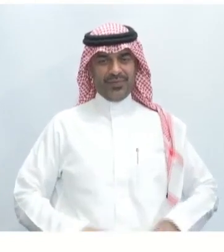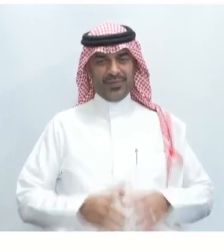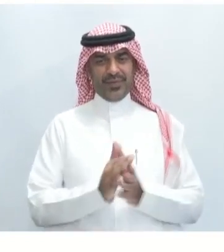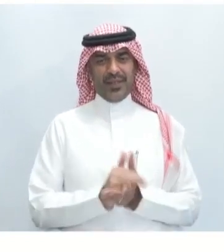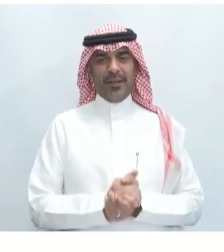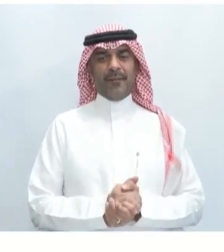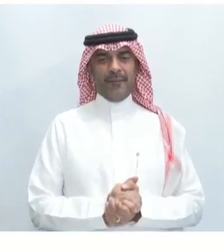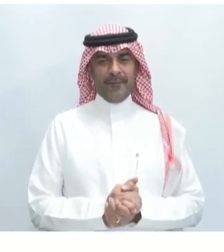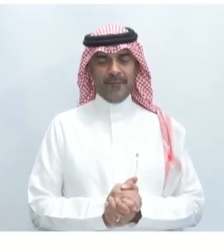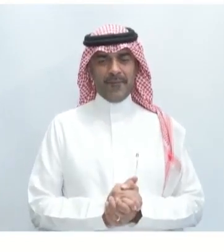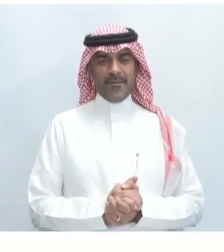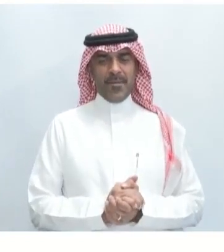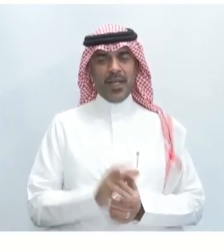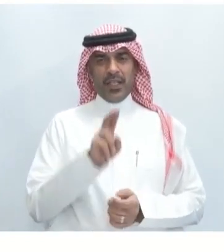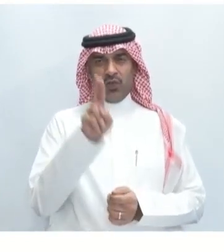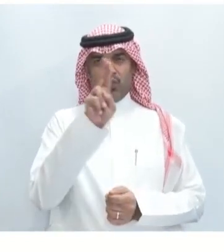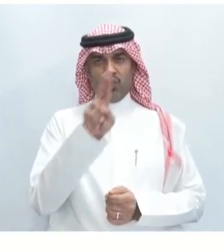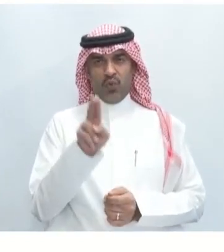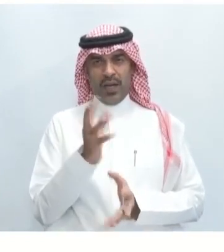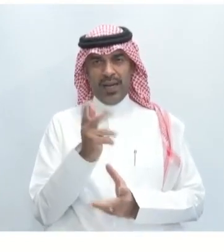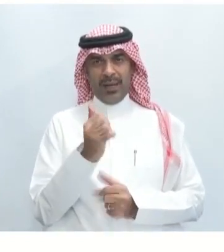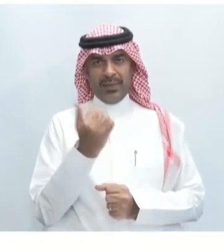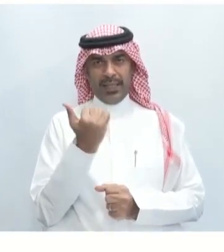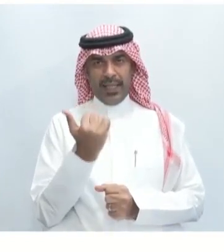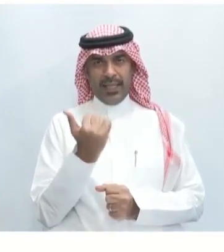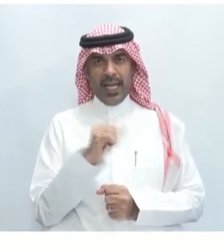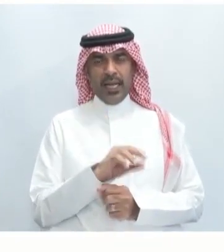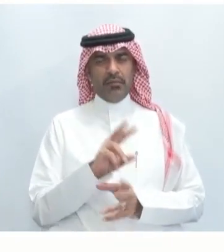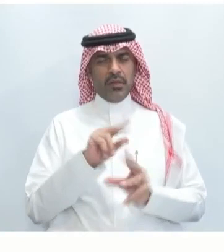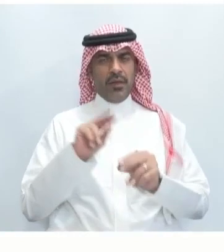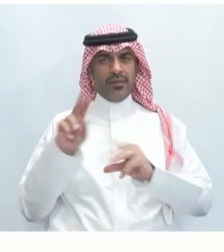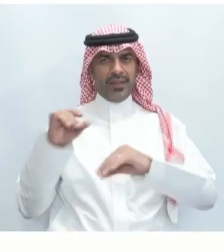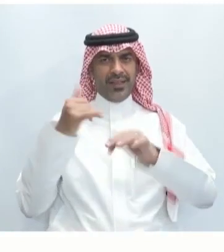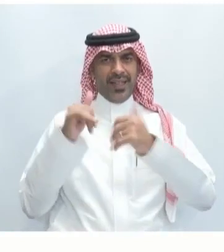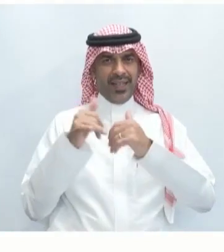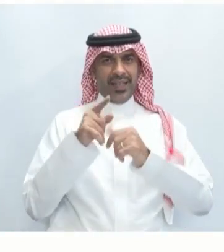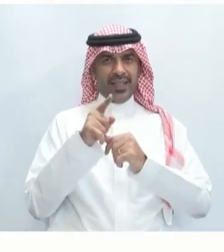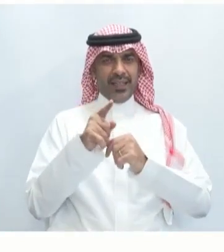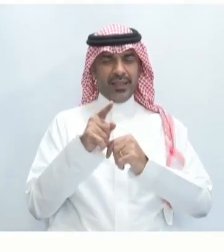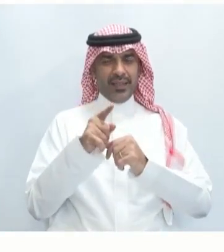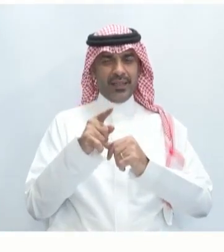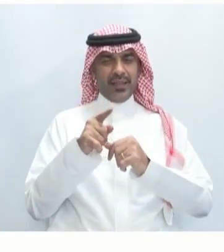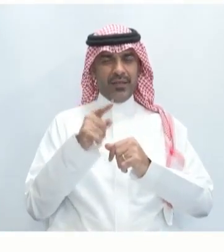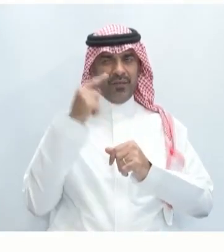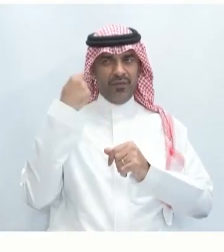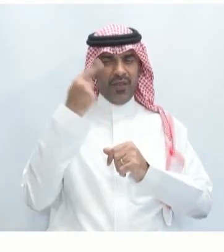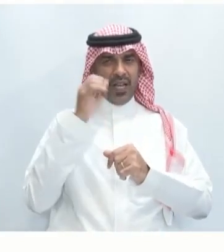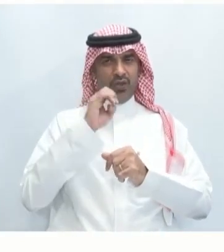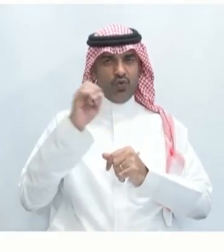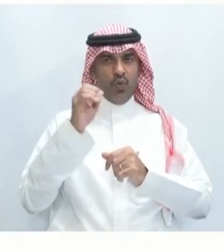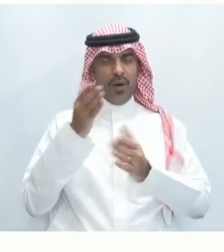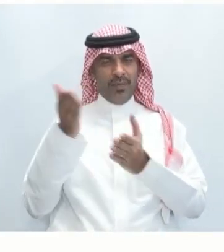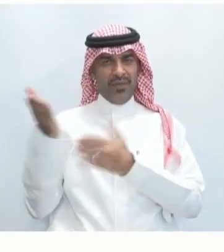وننتقل واياكم الى السؤال السادس بنفس الفكره ابنائي وبناتي السؤال السادس تفضلوا